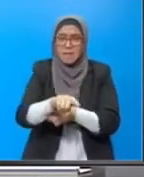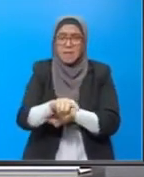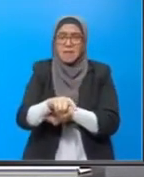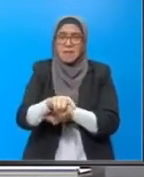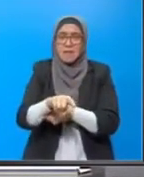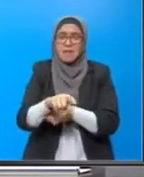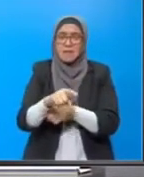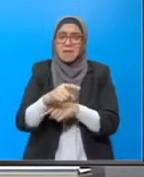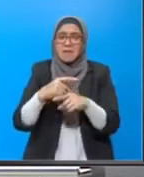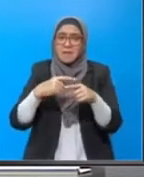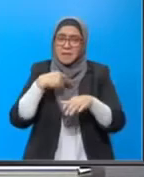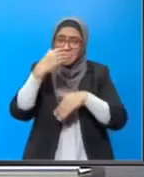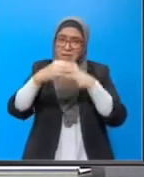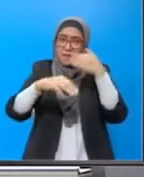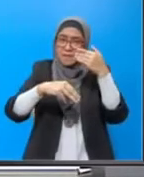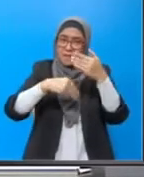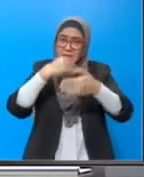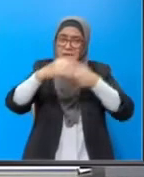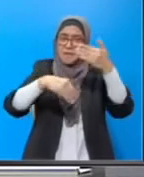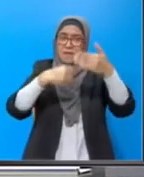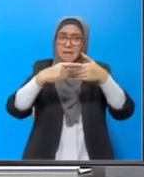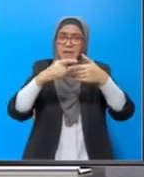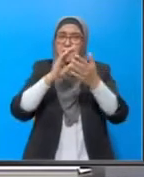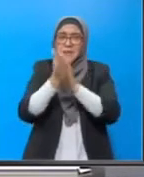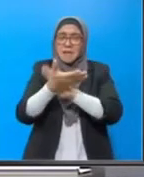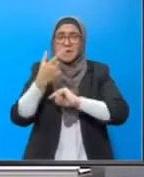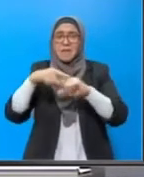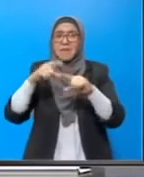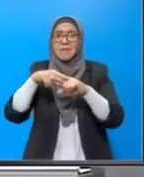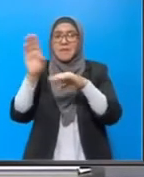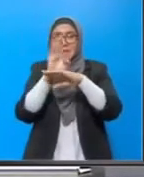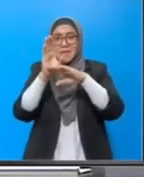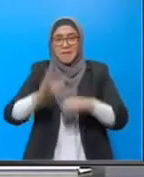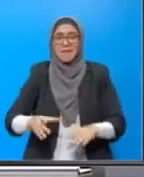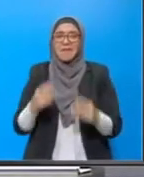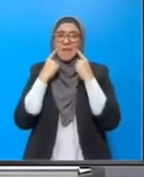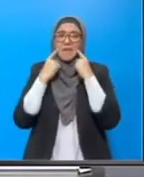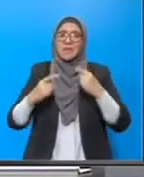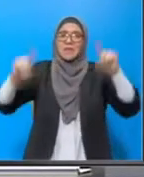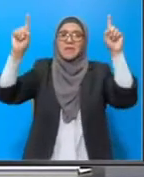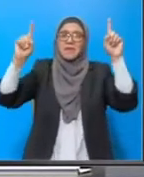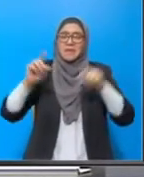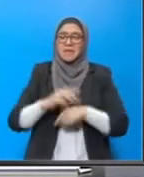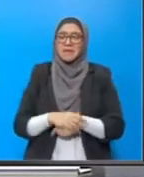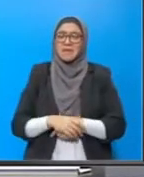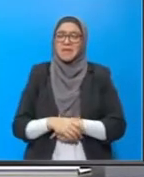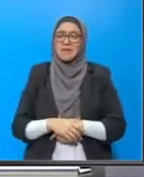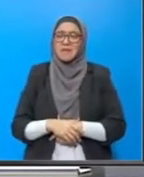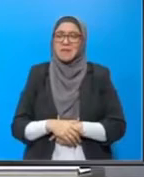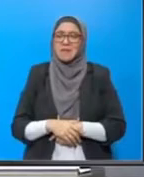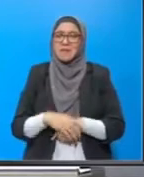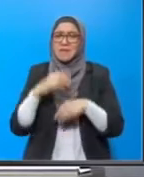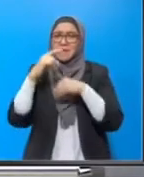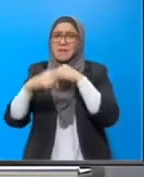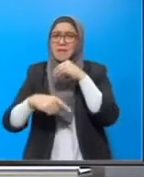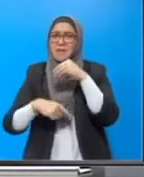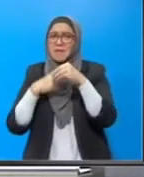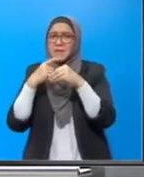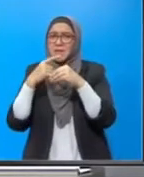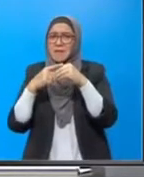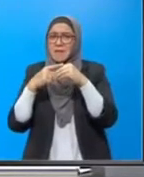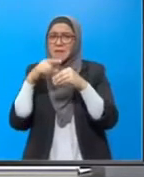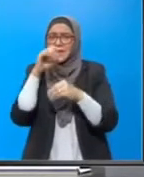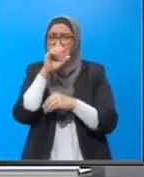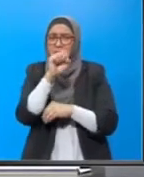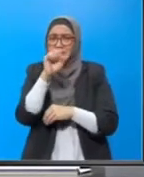kerajaan ini kita yakin akan mampu untuk lahir sebagai Usahawan yang berjaya berkenaan dengan dari segi